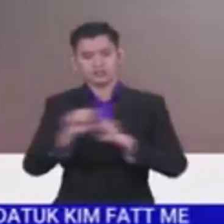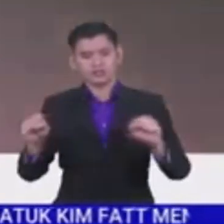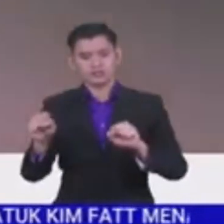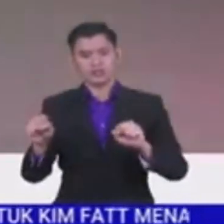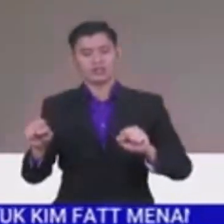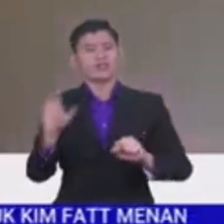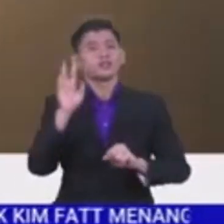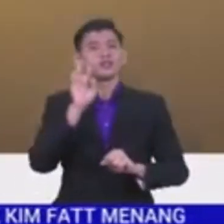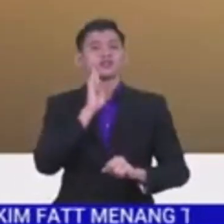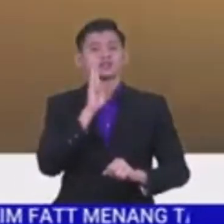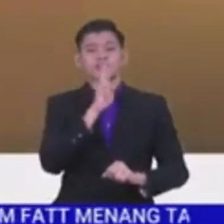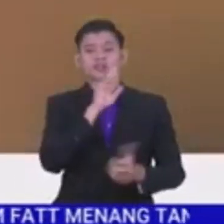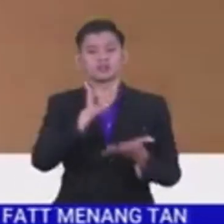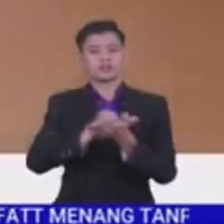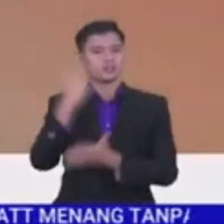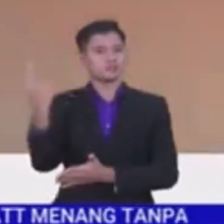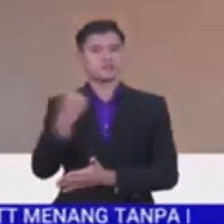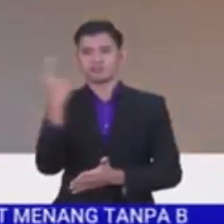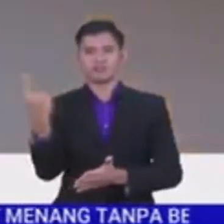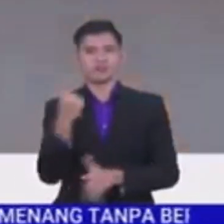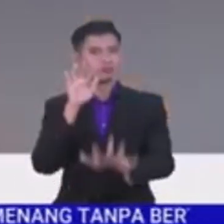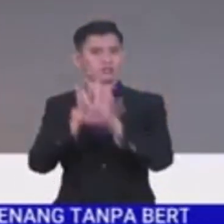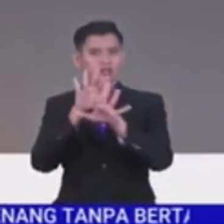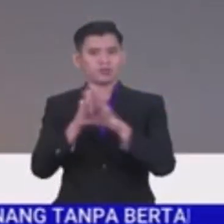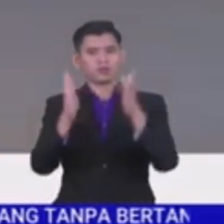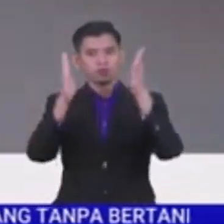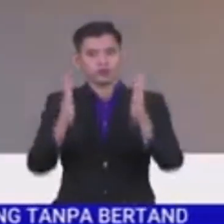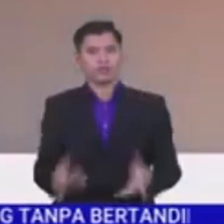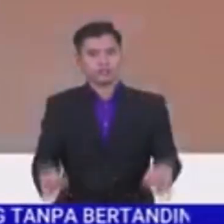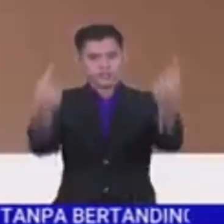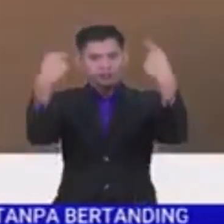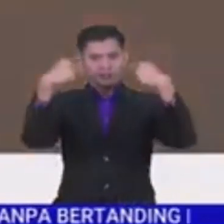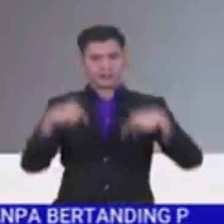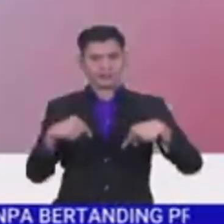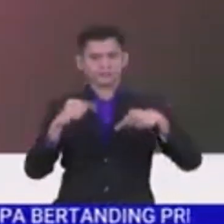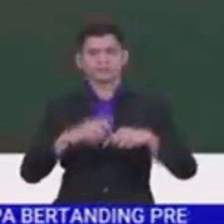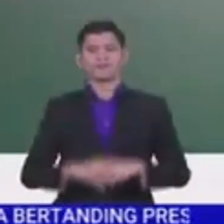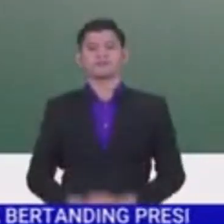Menariknya, kafe terbabit sentiasa dipenuhi pelanggan.